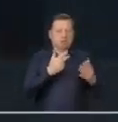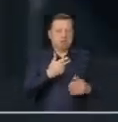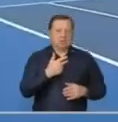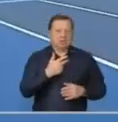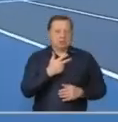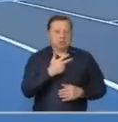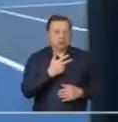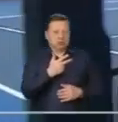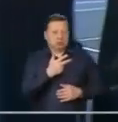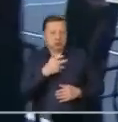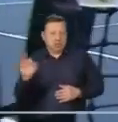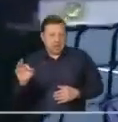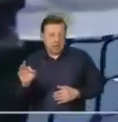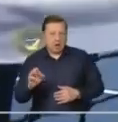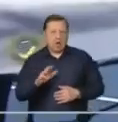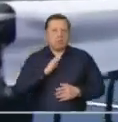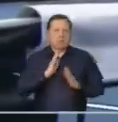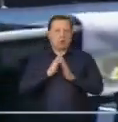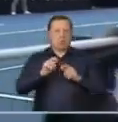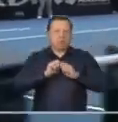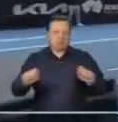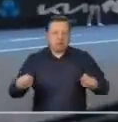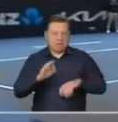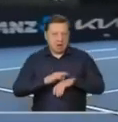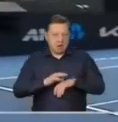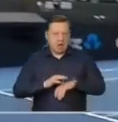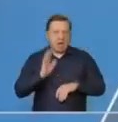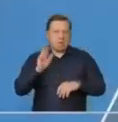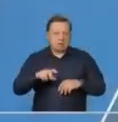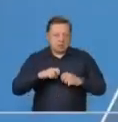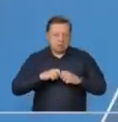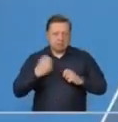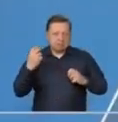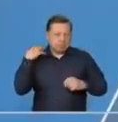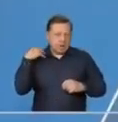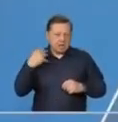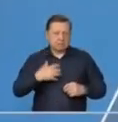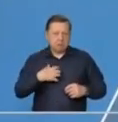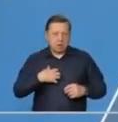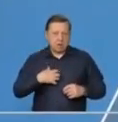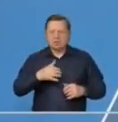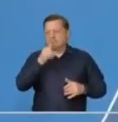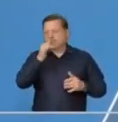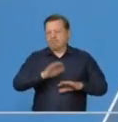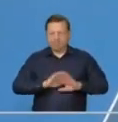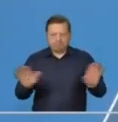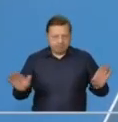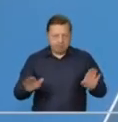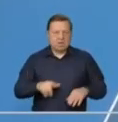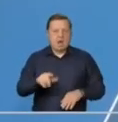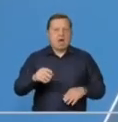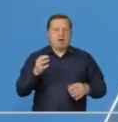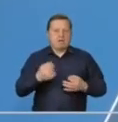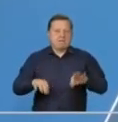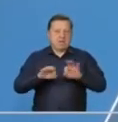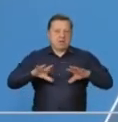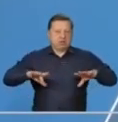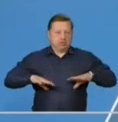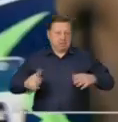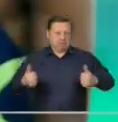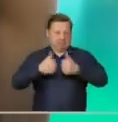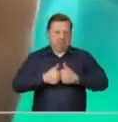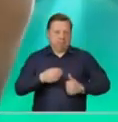Igi Świątek rywalka poprosiła o przerwę medyczną. Ostatecznie kontuzja pleców nie pozwoliła jej na dalszą grę. O finał polska tenisistka zagra ze Szwajcarką Jill